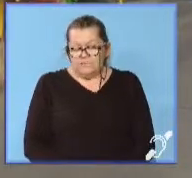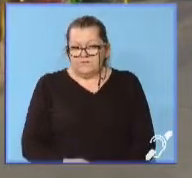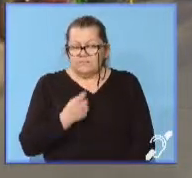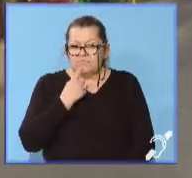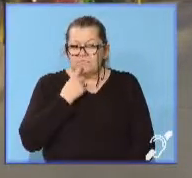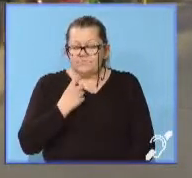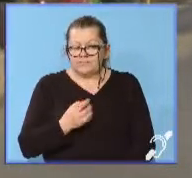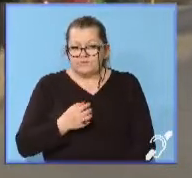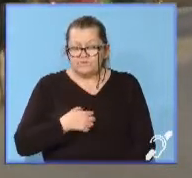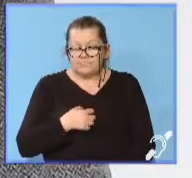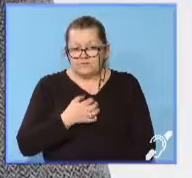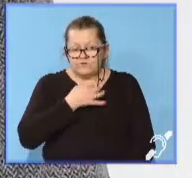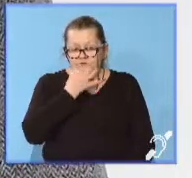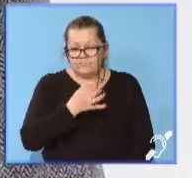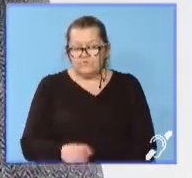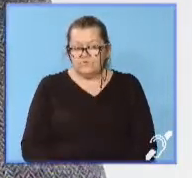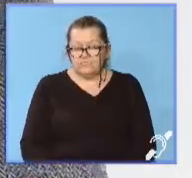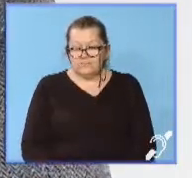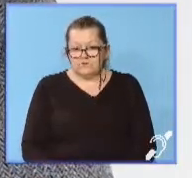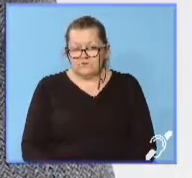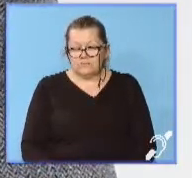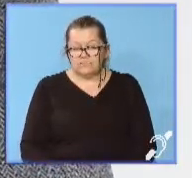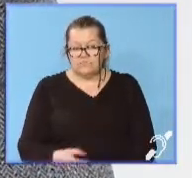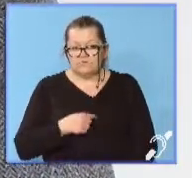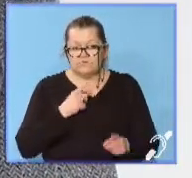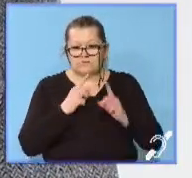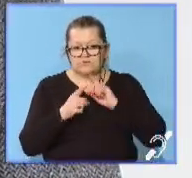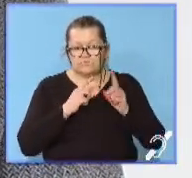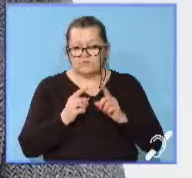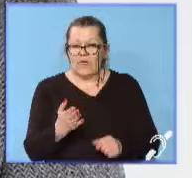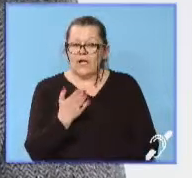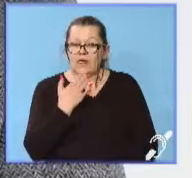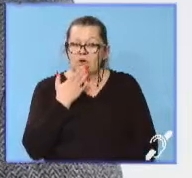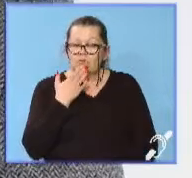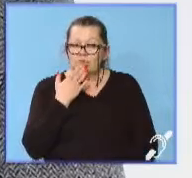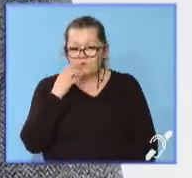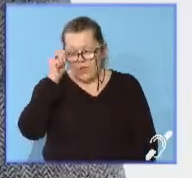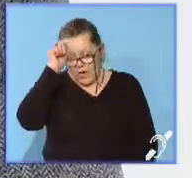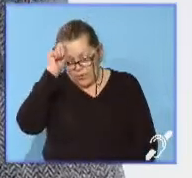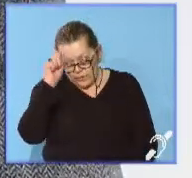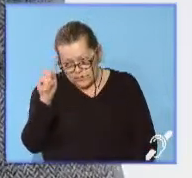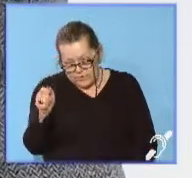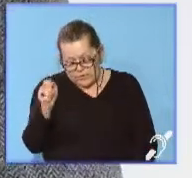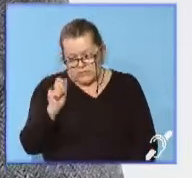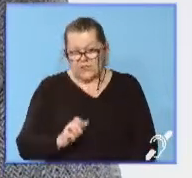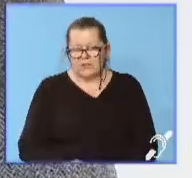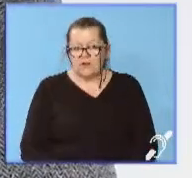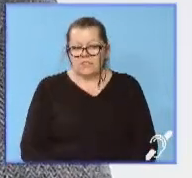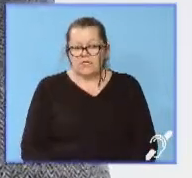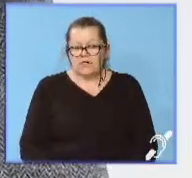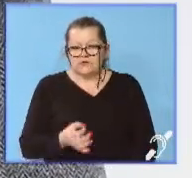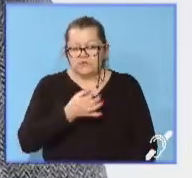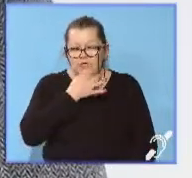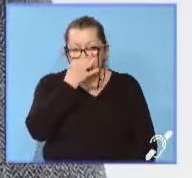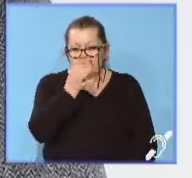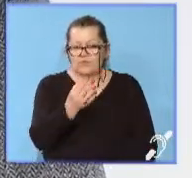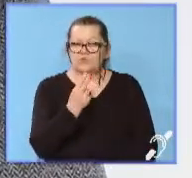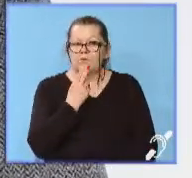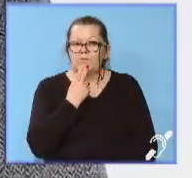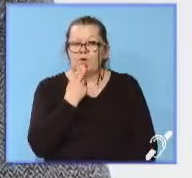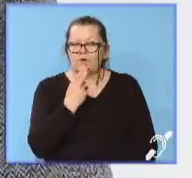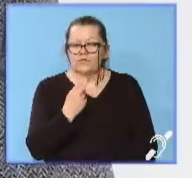Craiova pot spune că ei Chiar au avut o conduită extraordinară și le Mulțumesc pe această cale pentru că au respectat întru totul indicațiile forțelor de